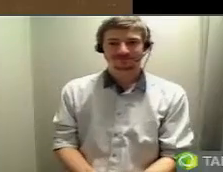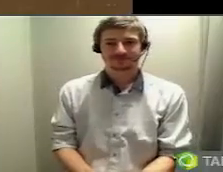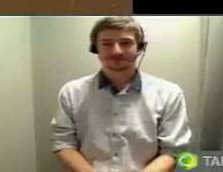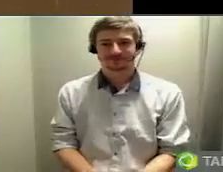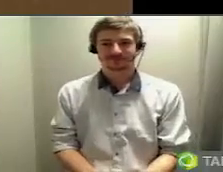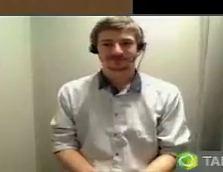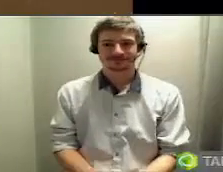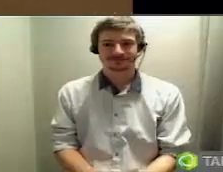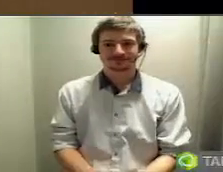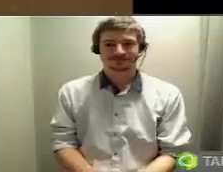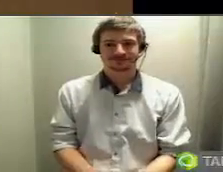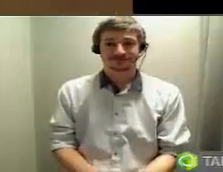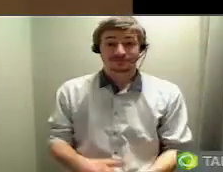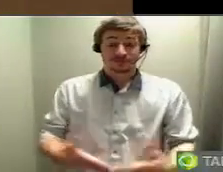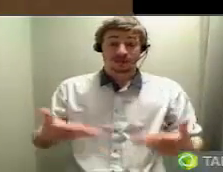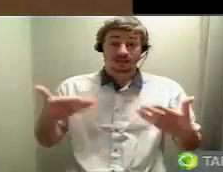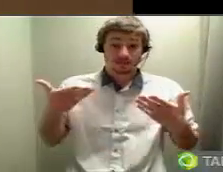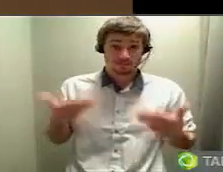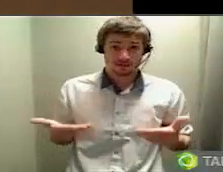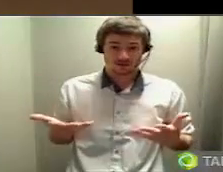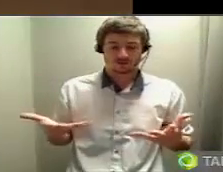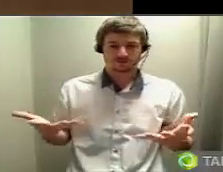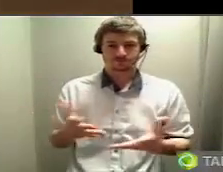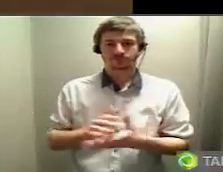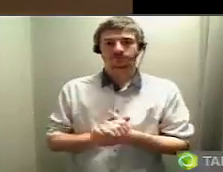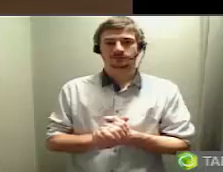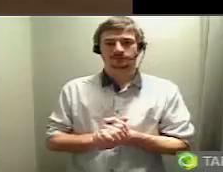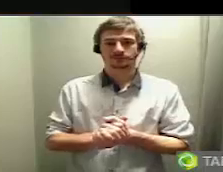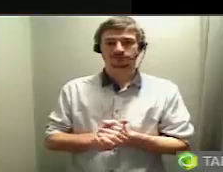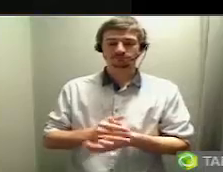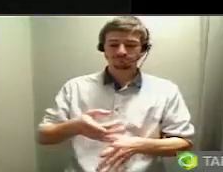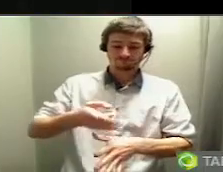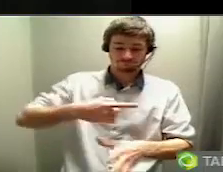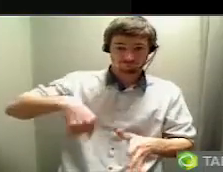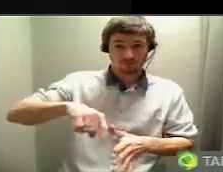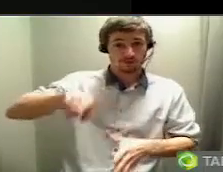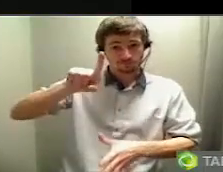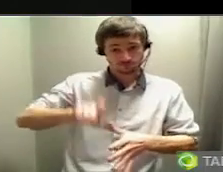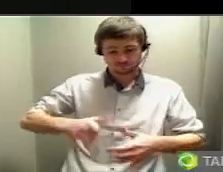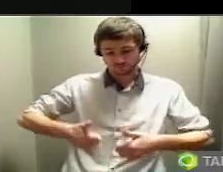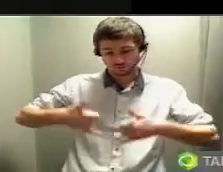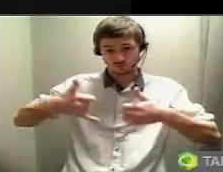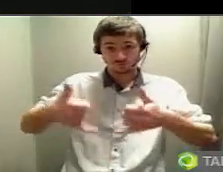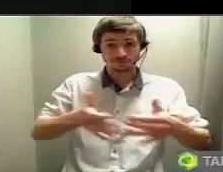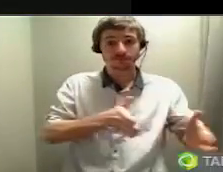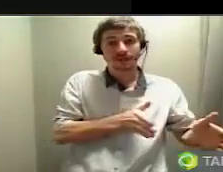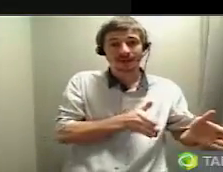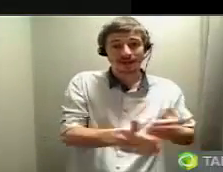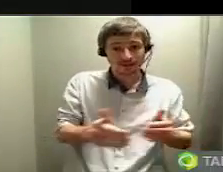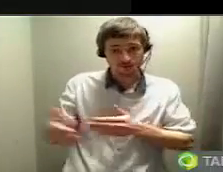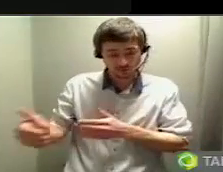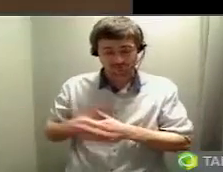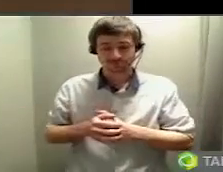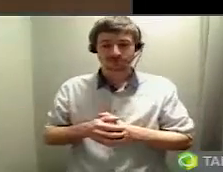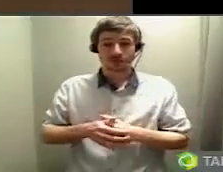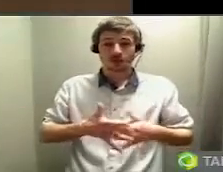Nous allons maintenant démarrer les trophées par catégorie. On commence par le trophée Conseil d'enfants et de